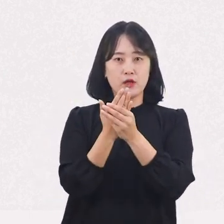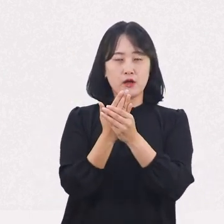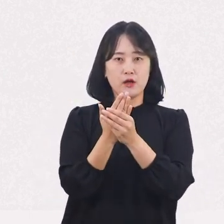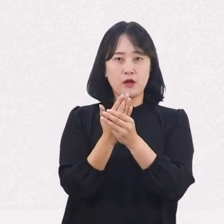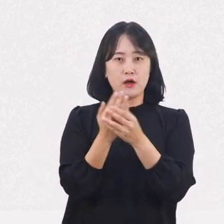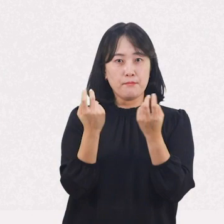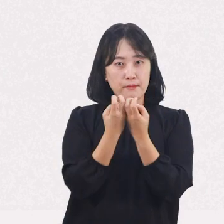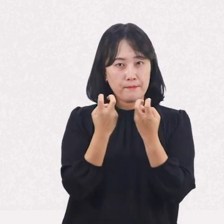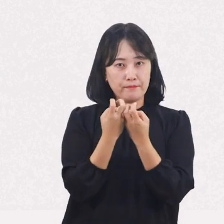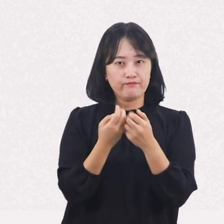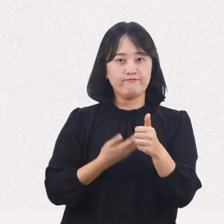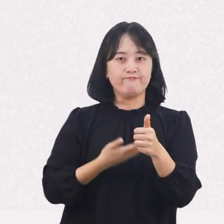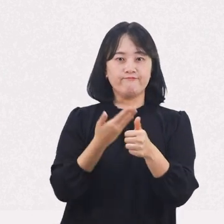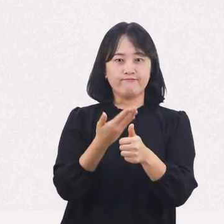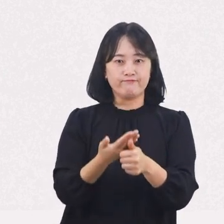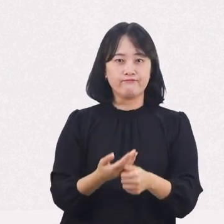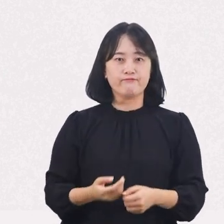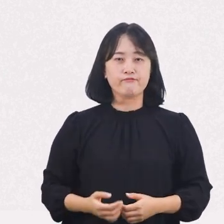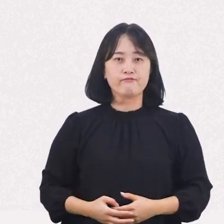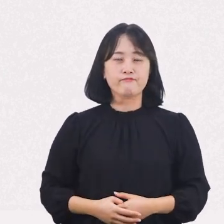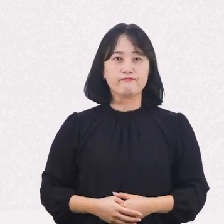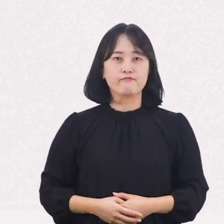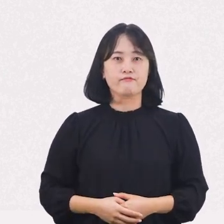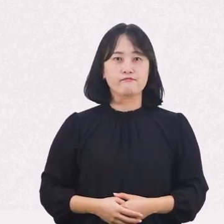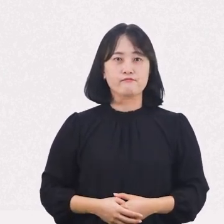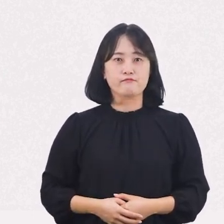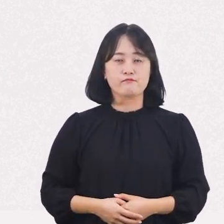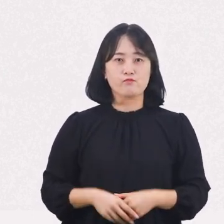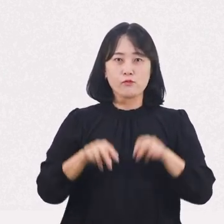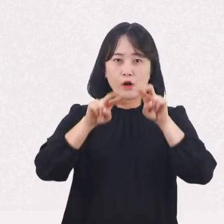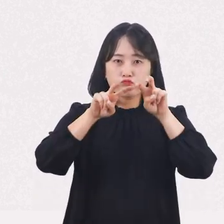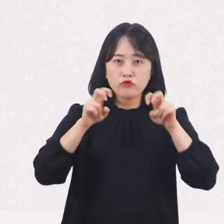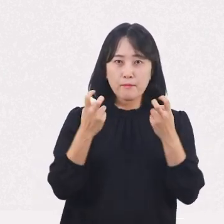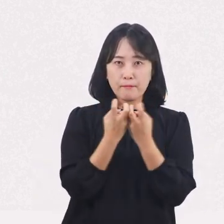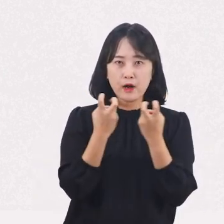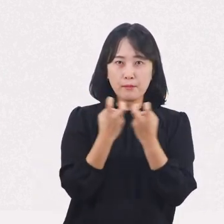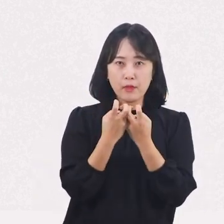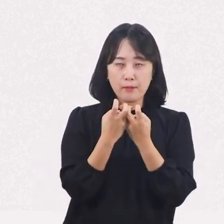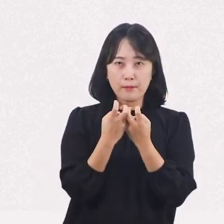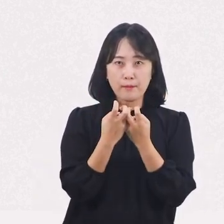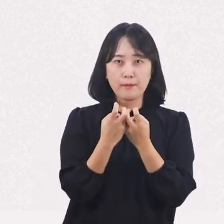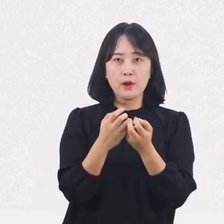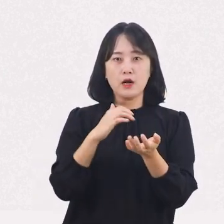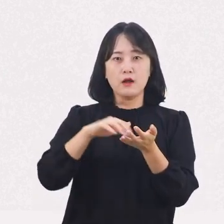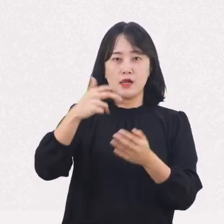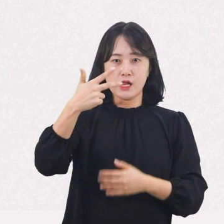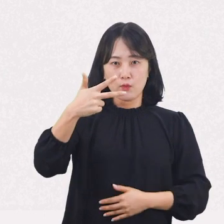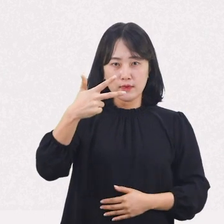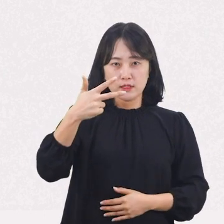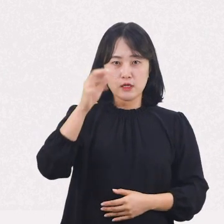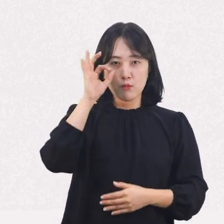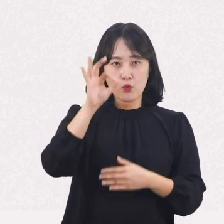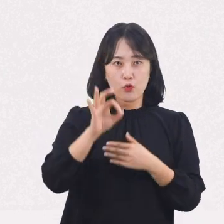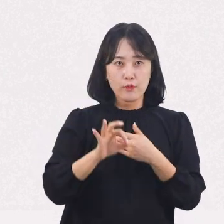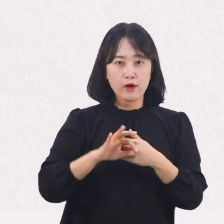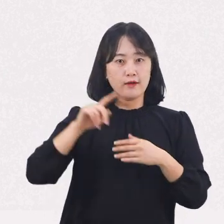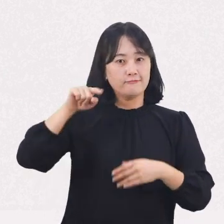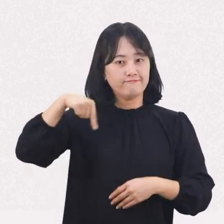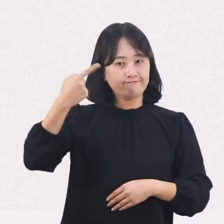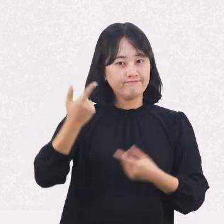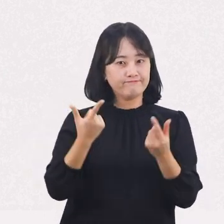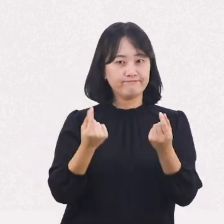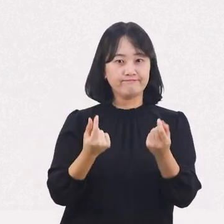방향을 재현하였습니다. 분석 도구인 메리필드의 7가지 범주를 살펴보면 다음과